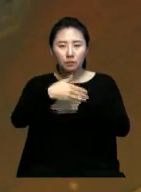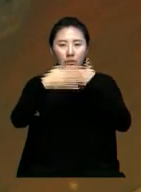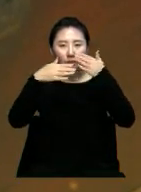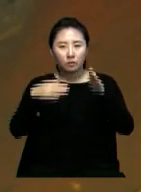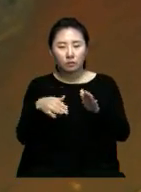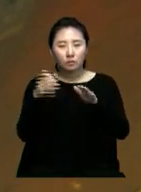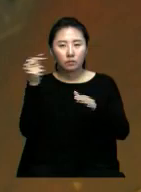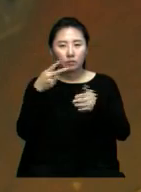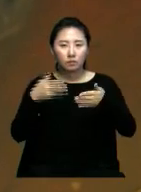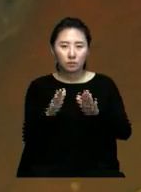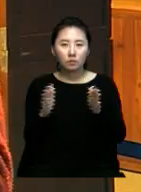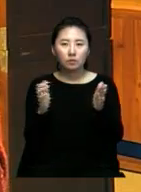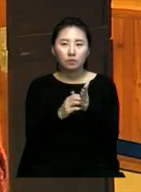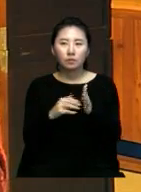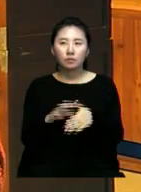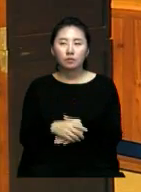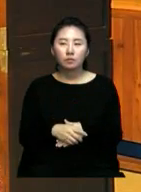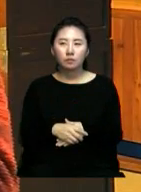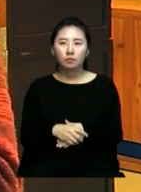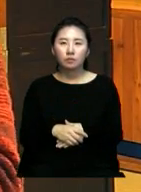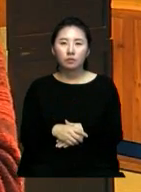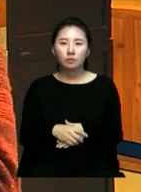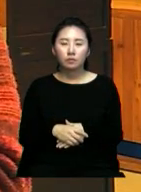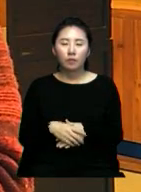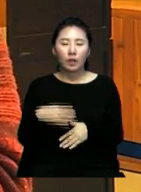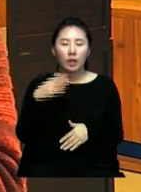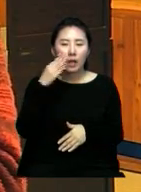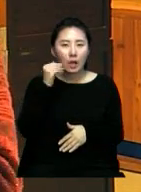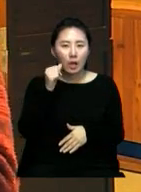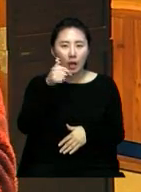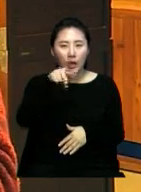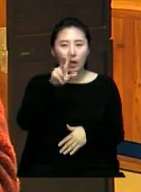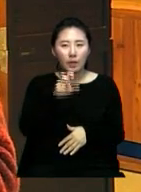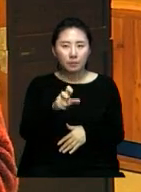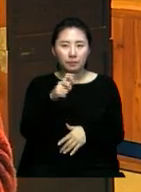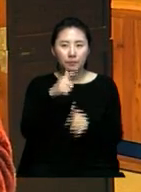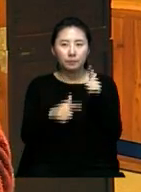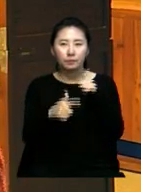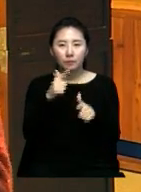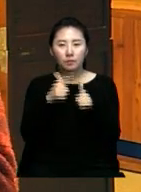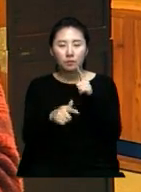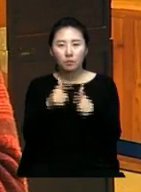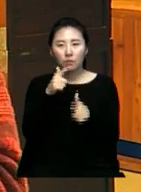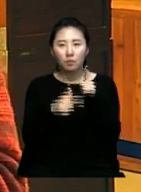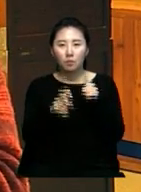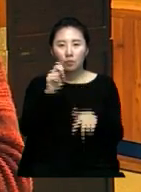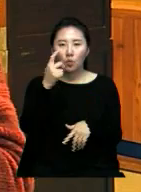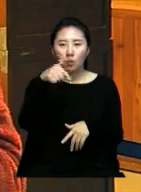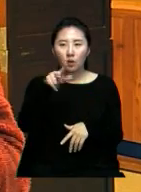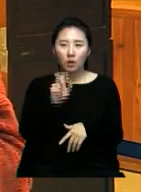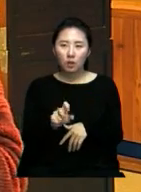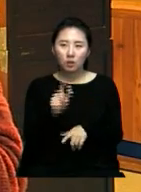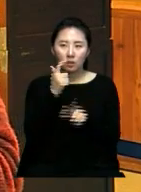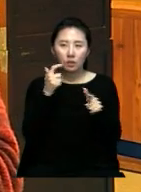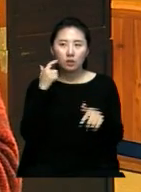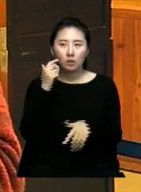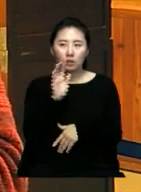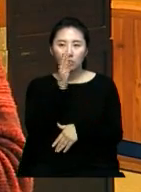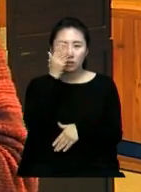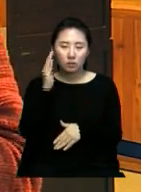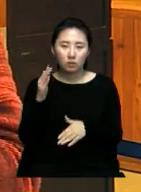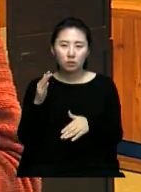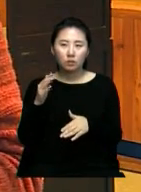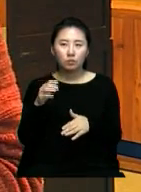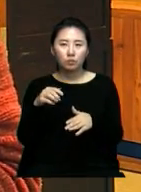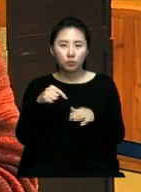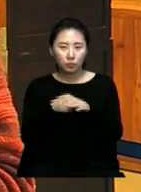탁자로 재탄생됐습니다. 감나무에 탄닌 성분이 침착해서 검게 보이는 거는 이렇게 아름답게 보이는데 그럼 이제 저희 목가구 같은